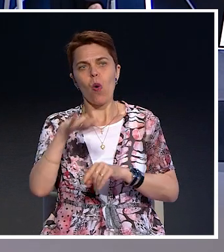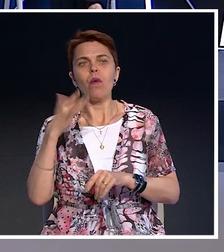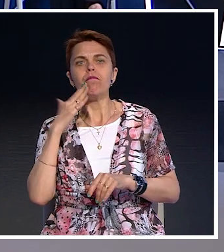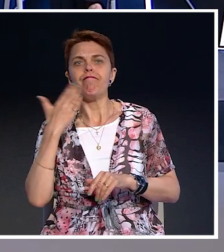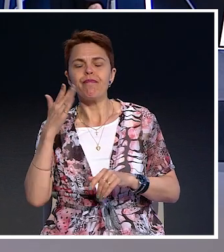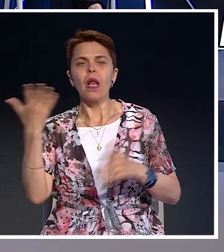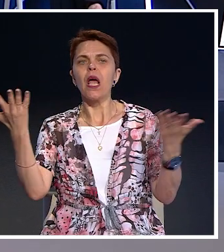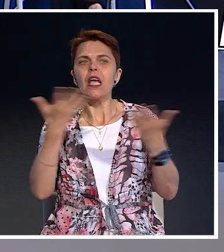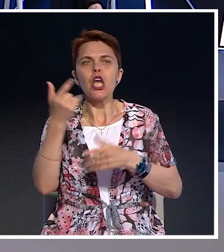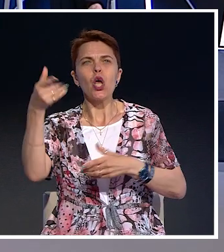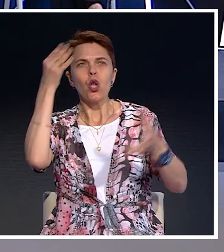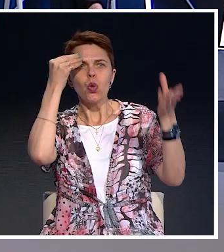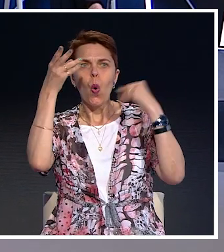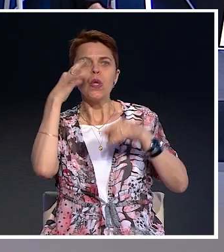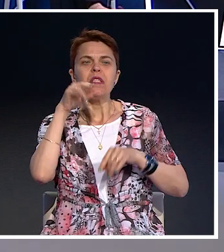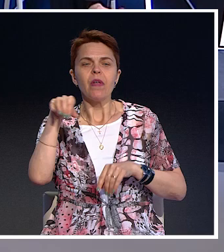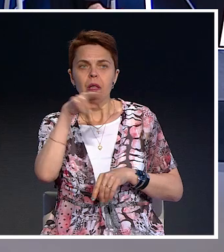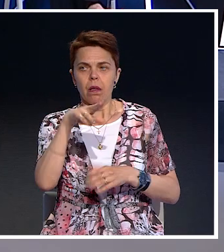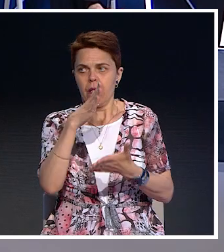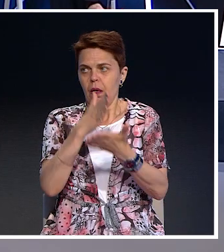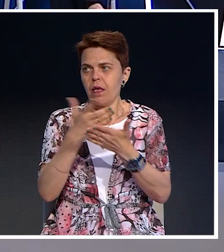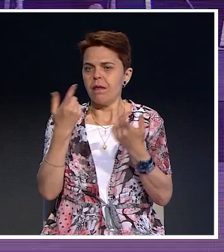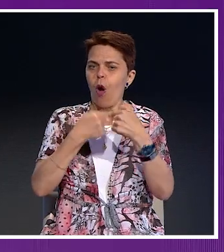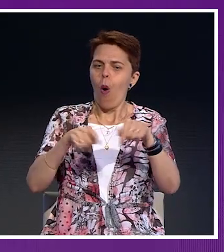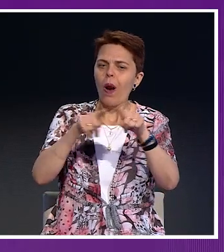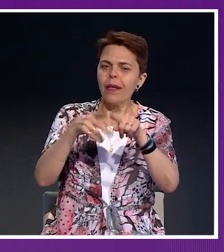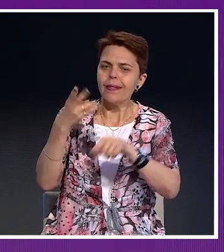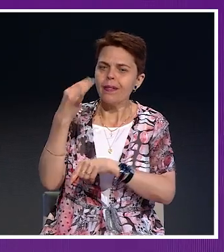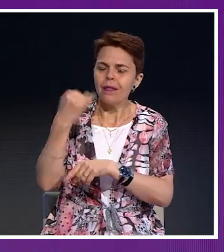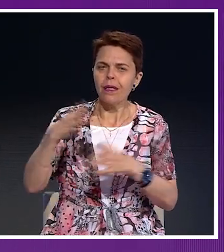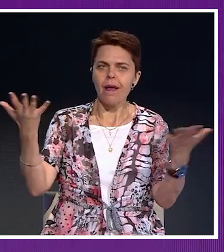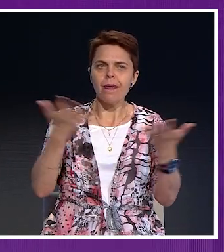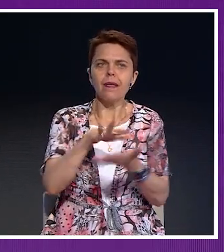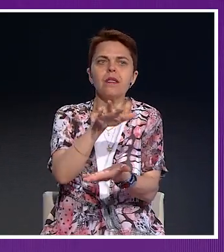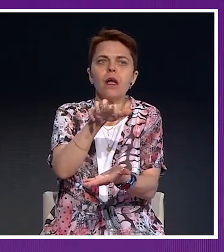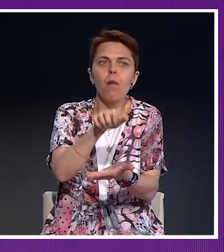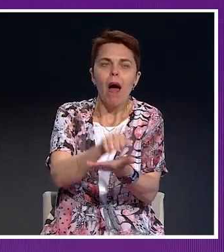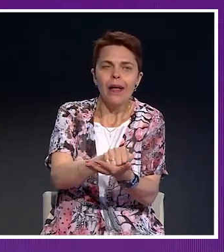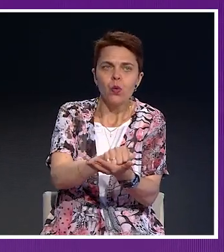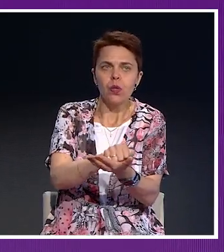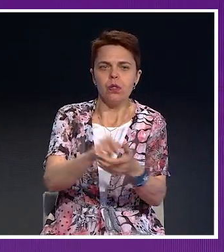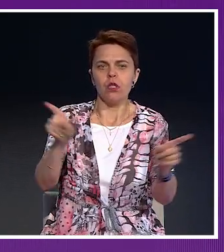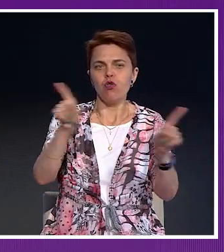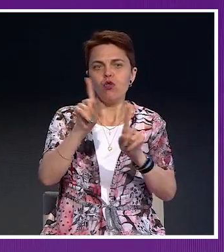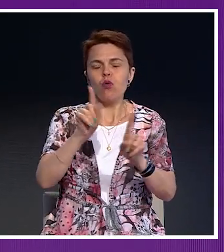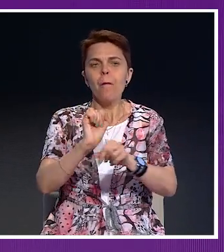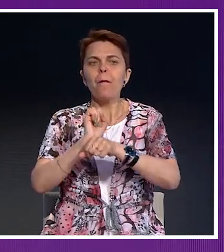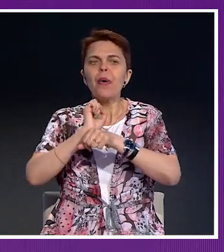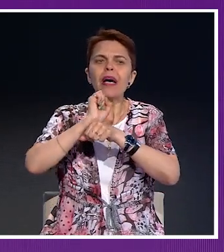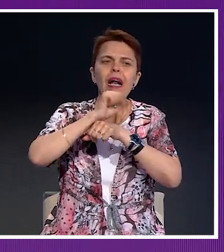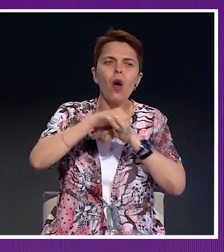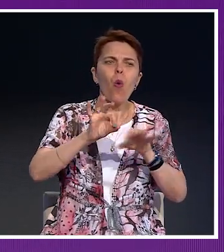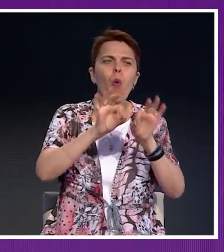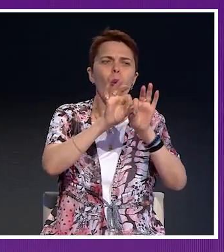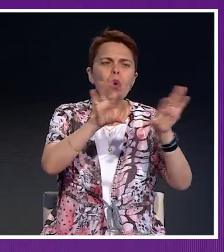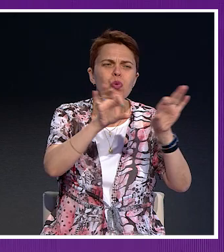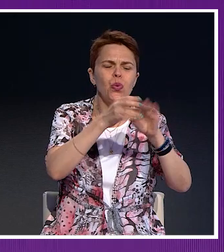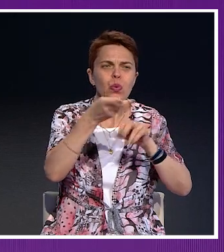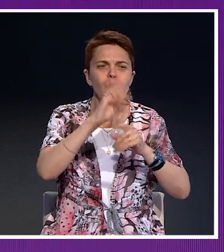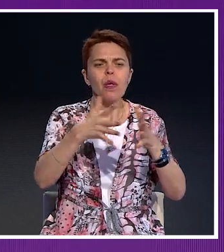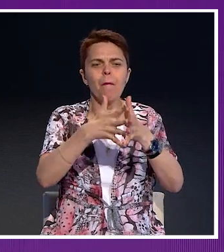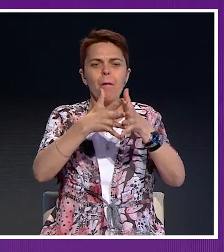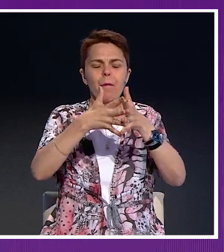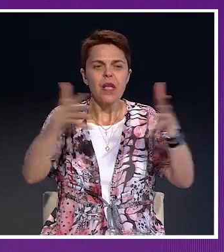Штатів. Чи є там якісь спеціальні програми чи організації, які займаються тим, що переконують жінок активніше